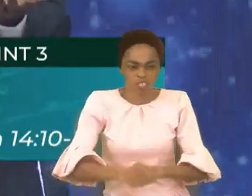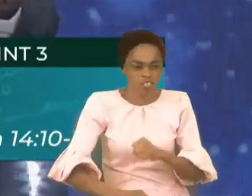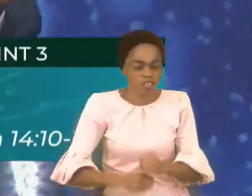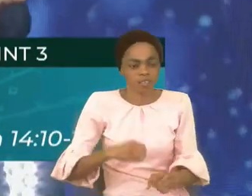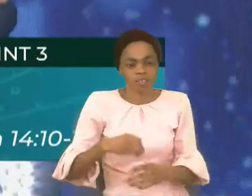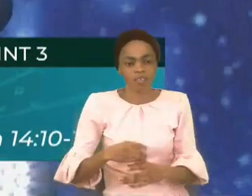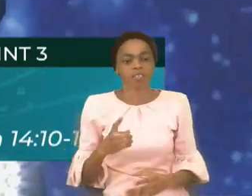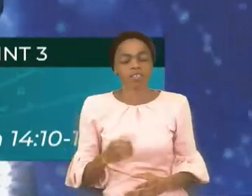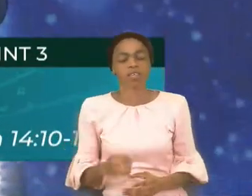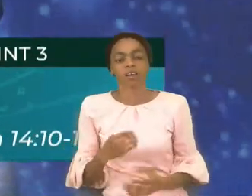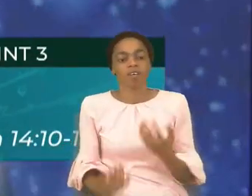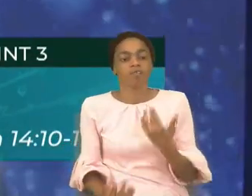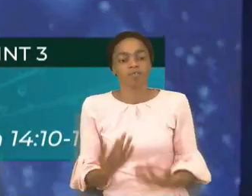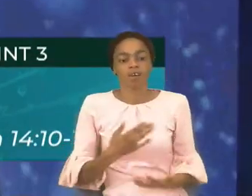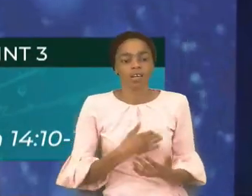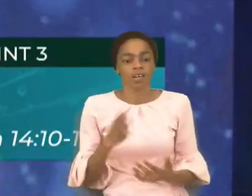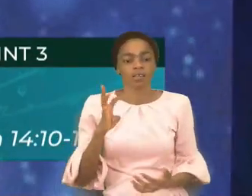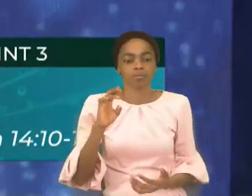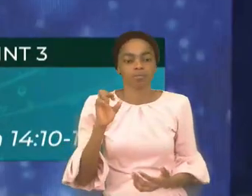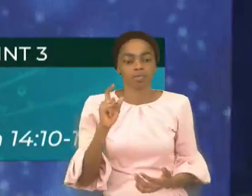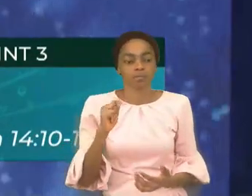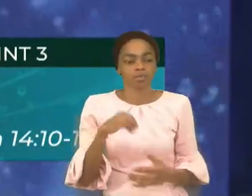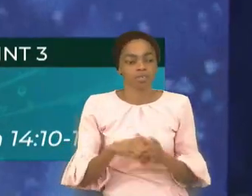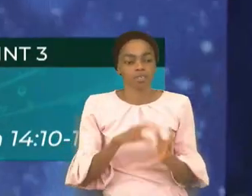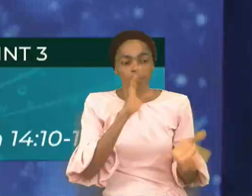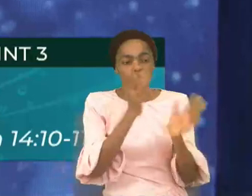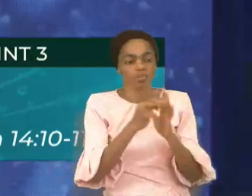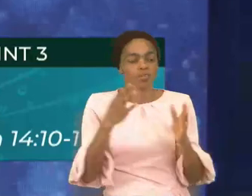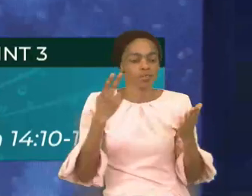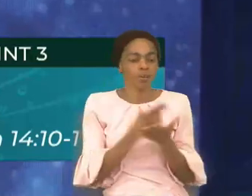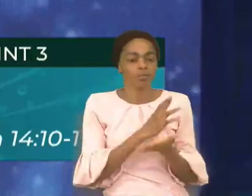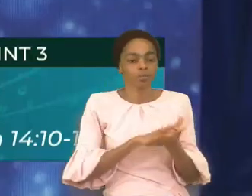saints anges et devant l'agneau.